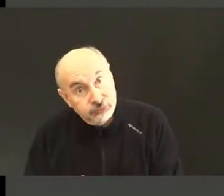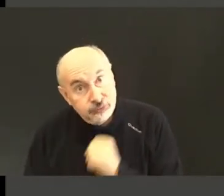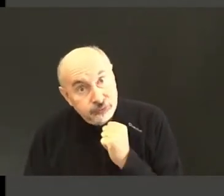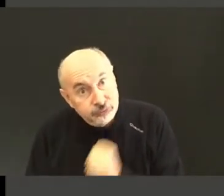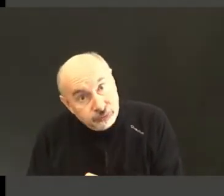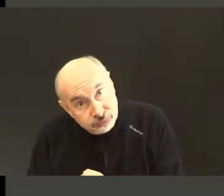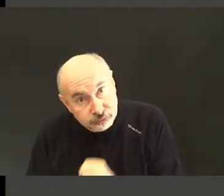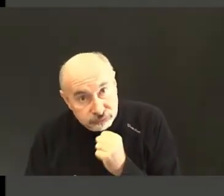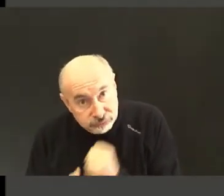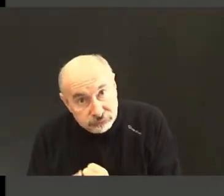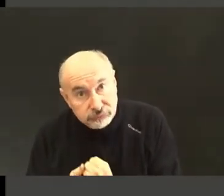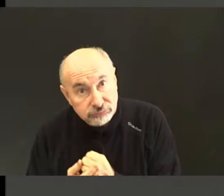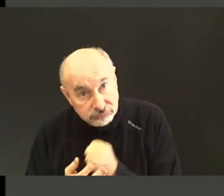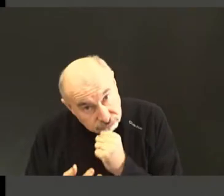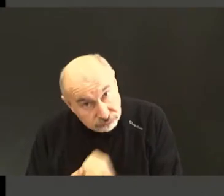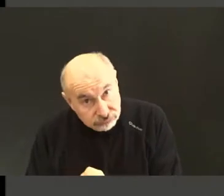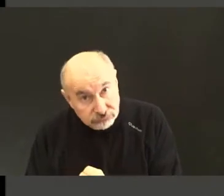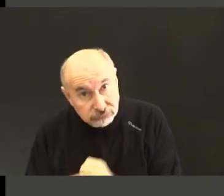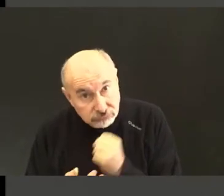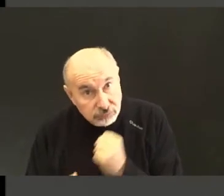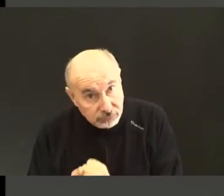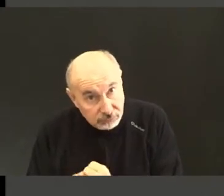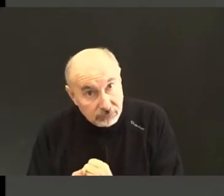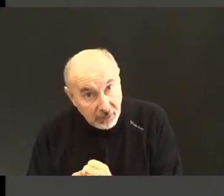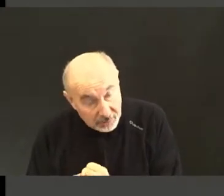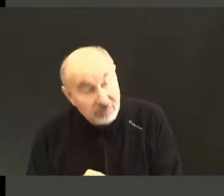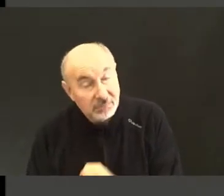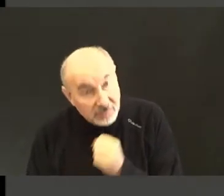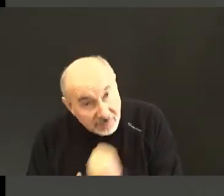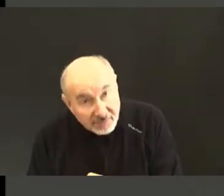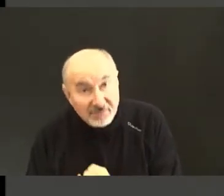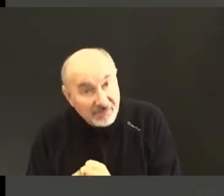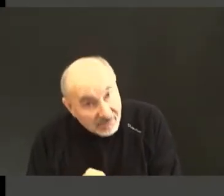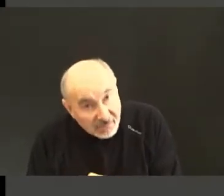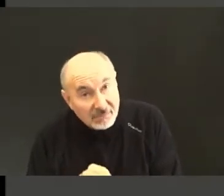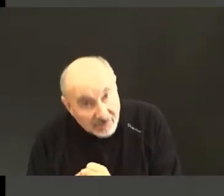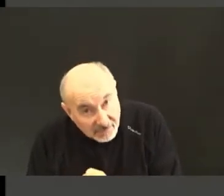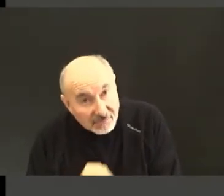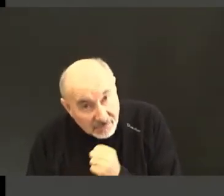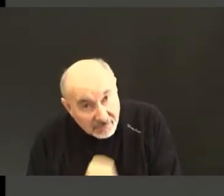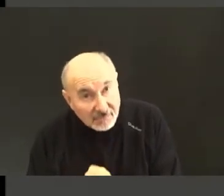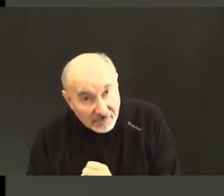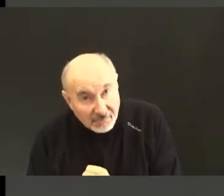ma per fare qualcosa, continuare a lavorare.